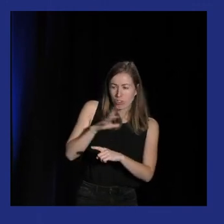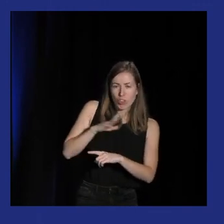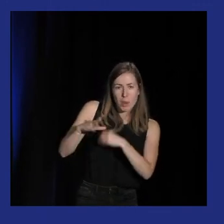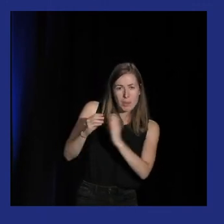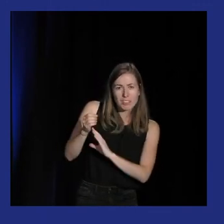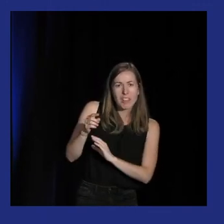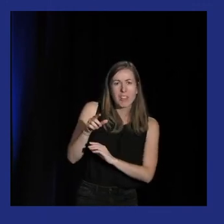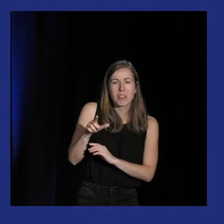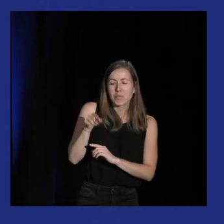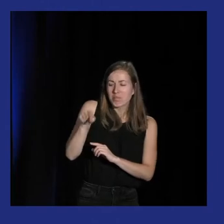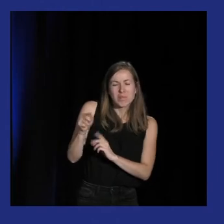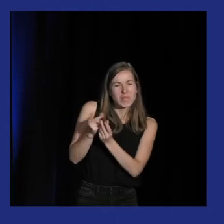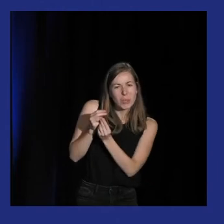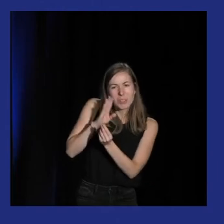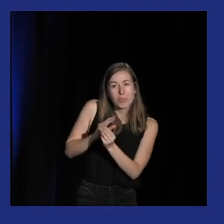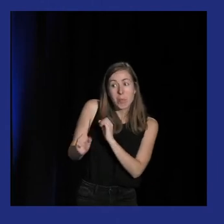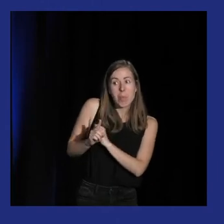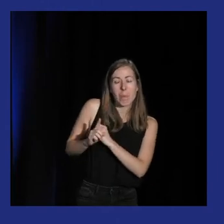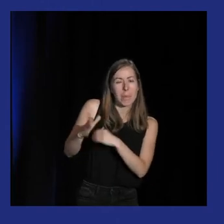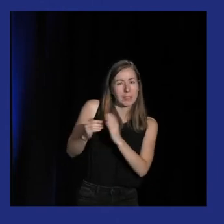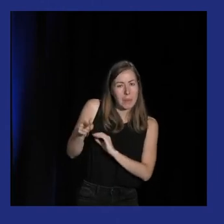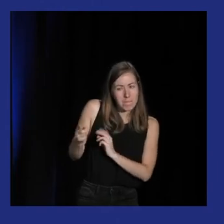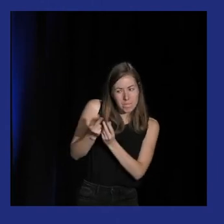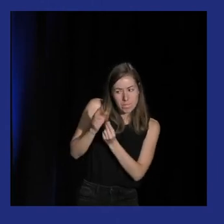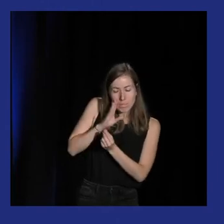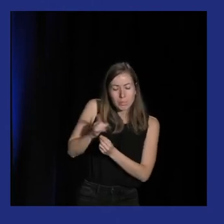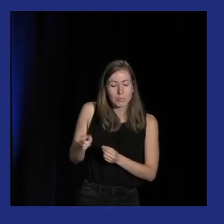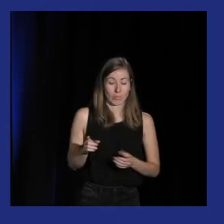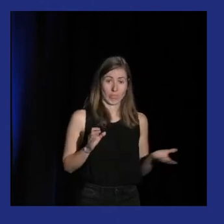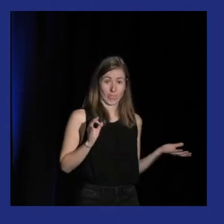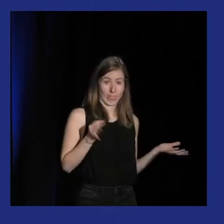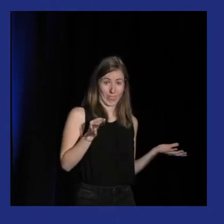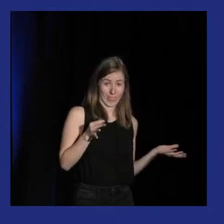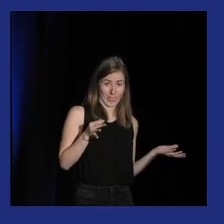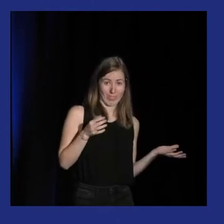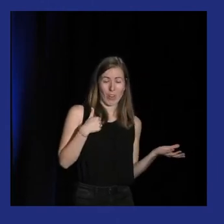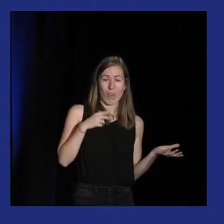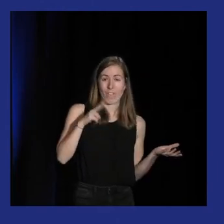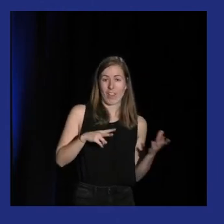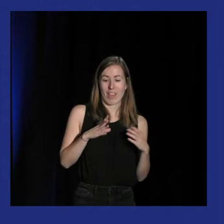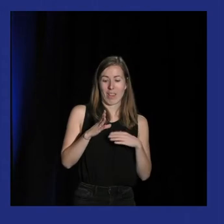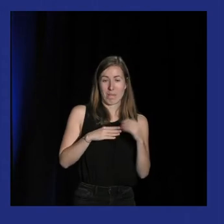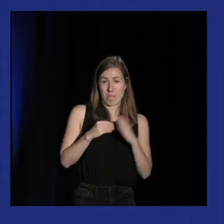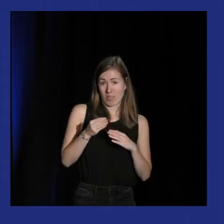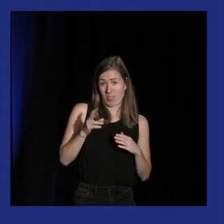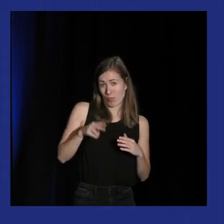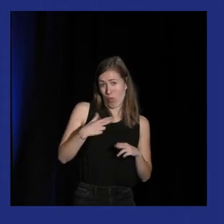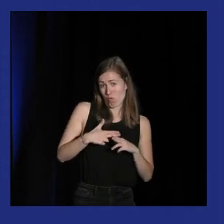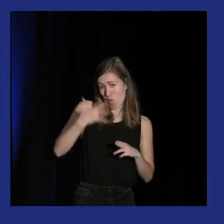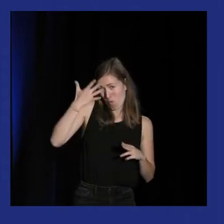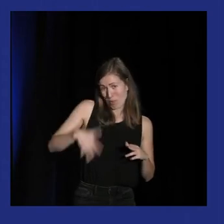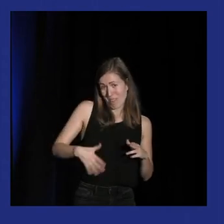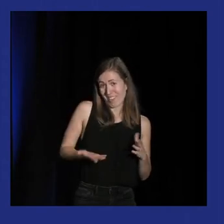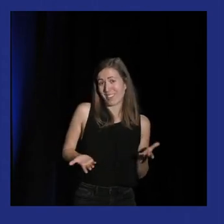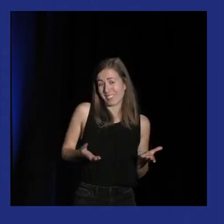tu peux nous expliquer en quoi ça consiste oui alors bon c'est déjà c'est effectivement un terme pas très connu et assez pompeux en réalité